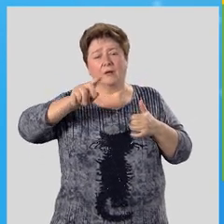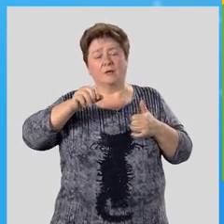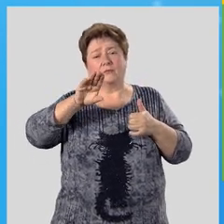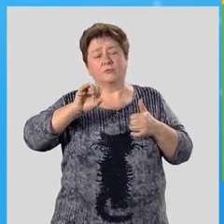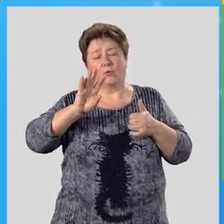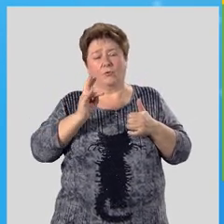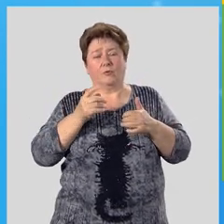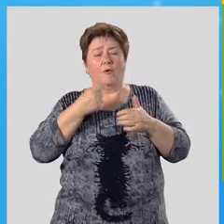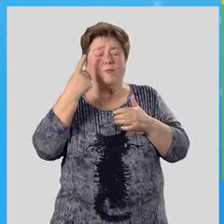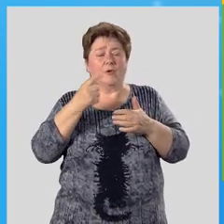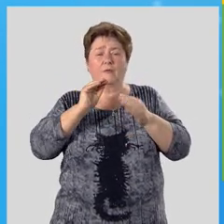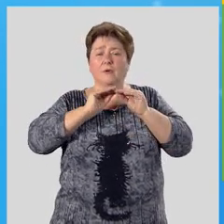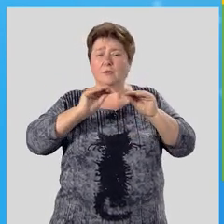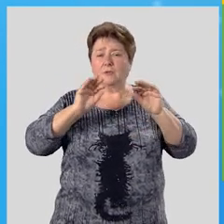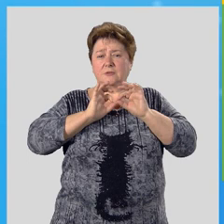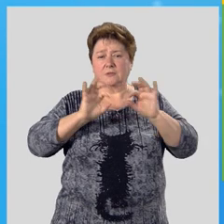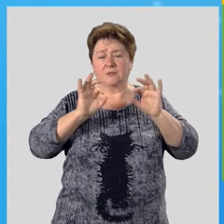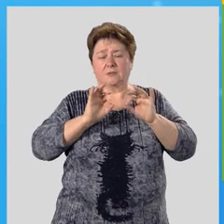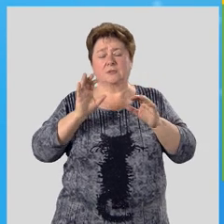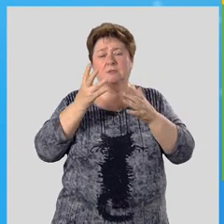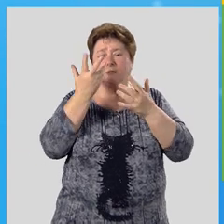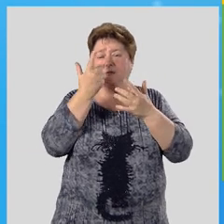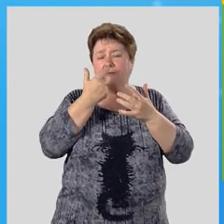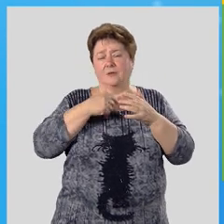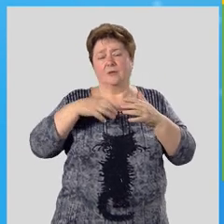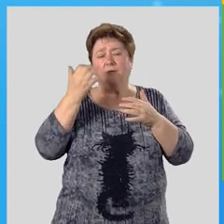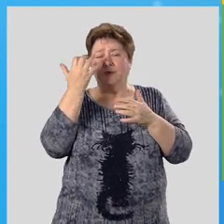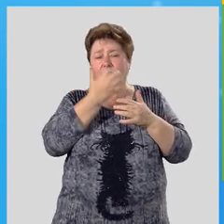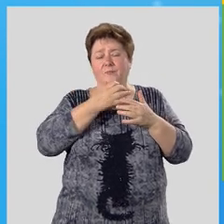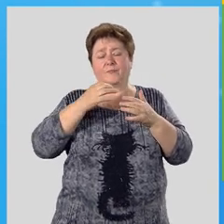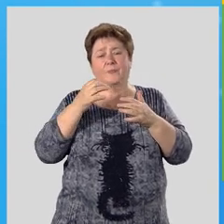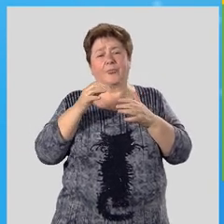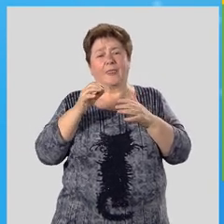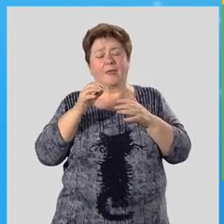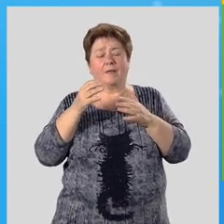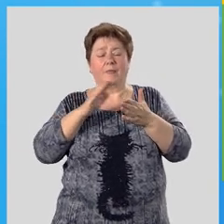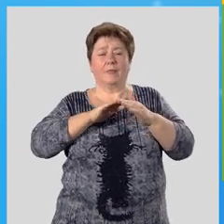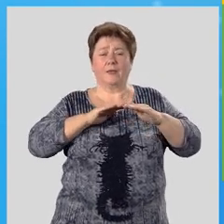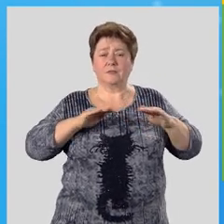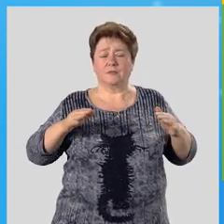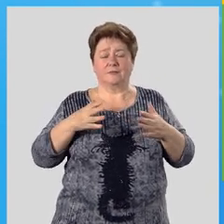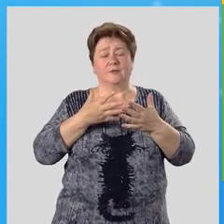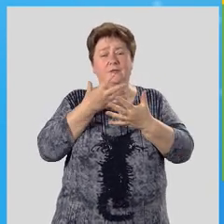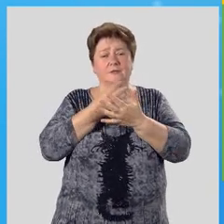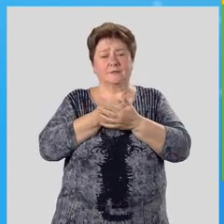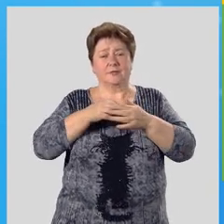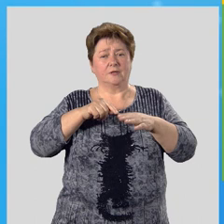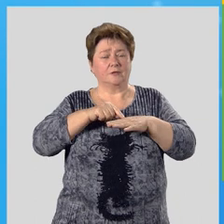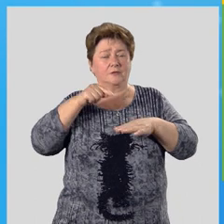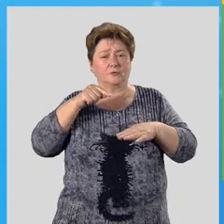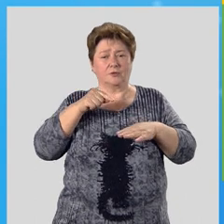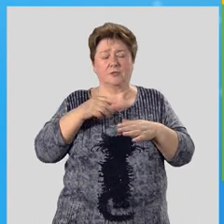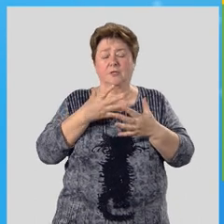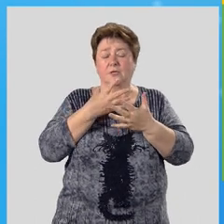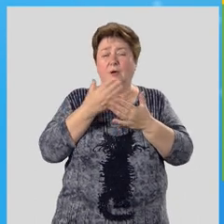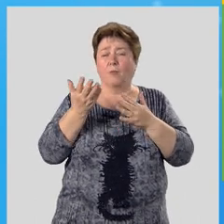который впервые описал один из видов цветовой слепоты на основании собственных ощущений.